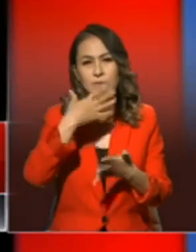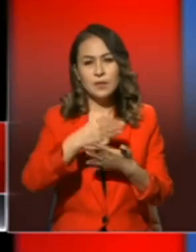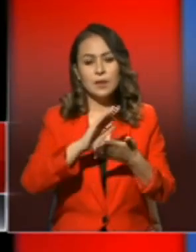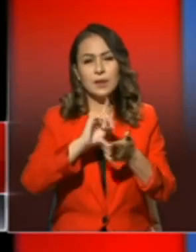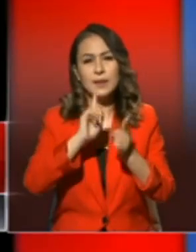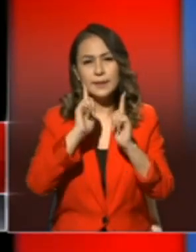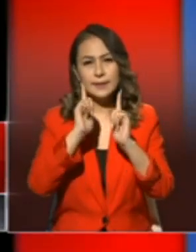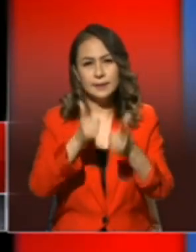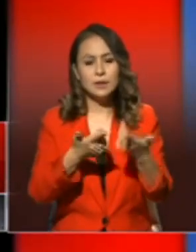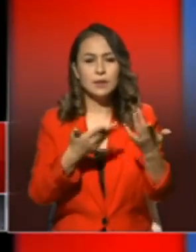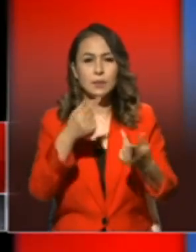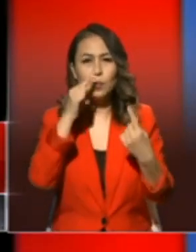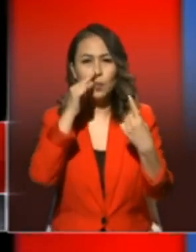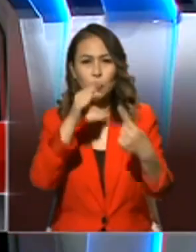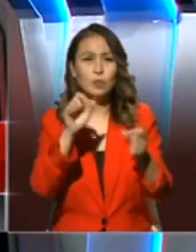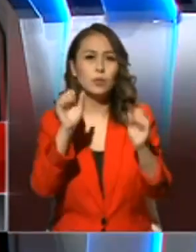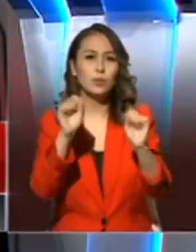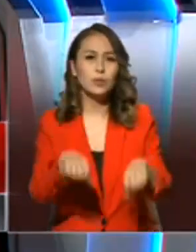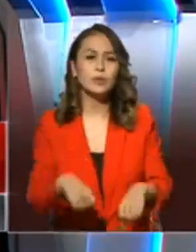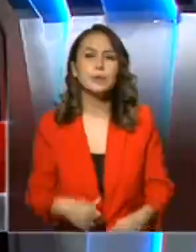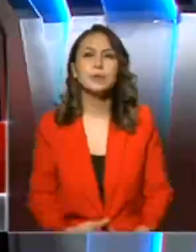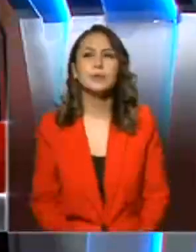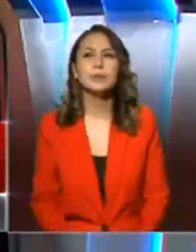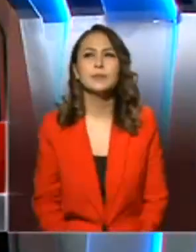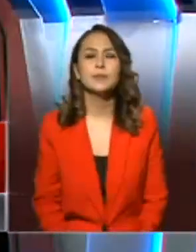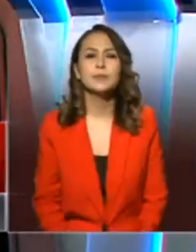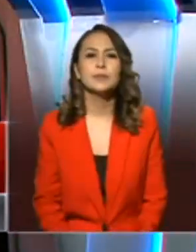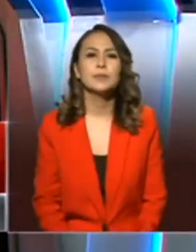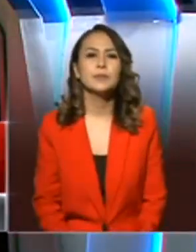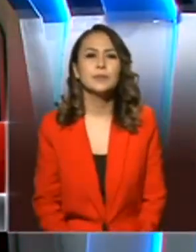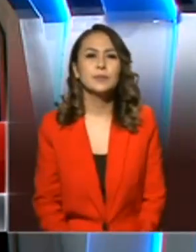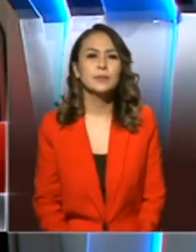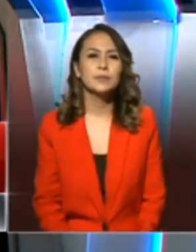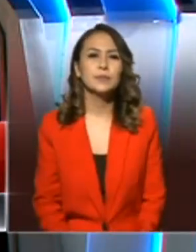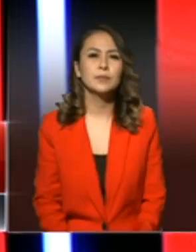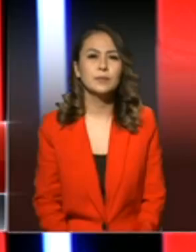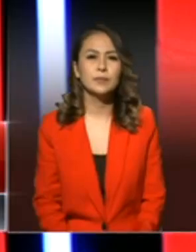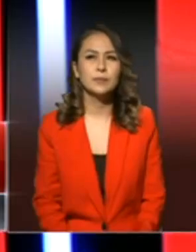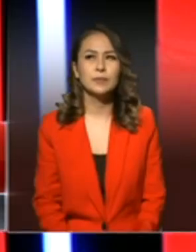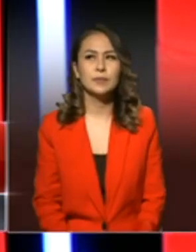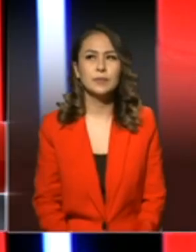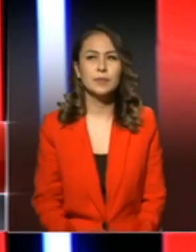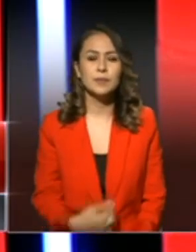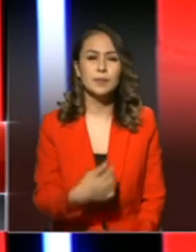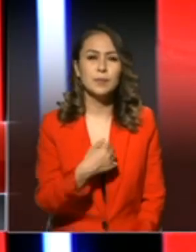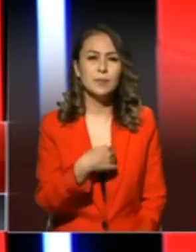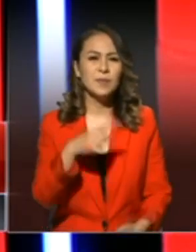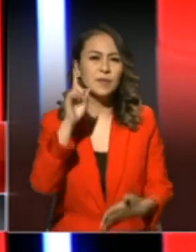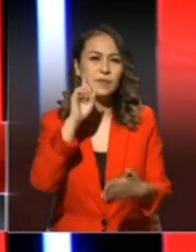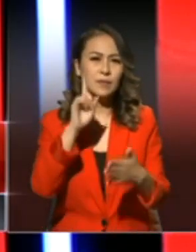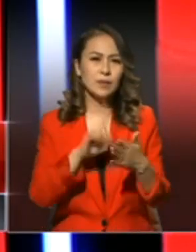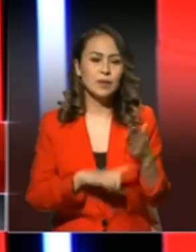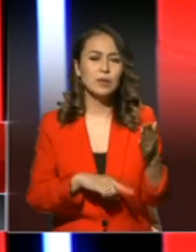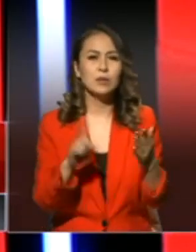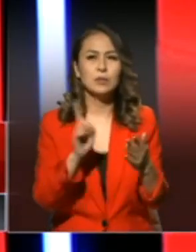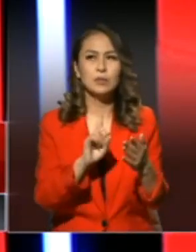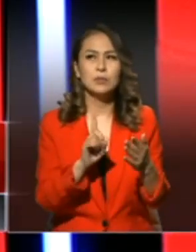келісімін немесе қарсылығын білдіруге болады. Біз өзі ғайыпқа сенетін халықпыз ғой. Ырымшылық